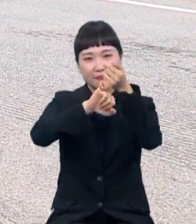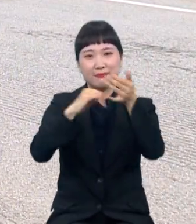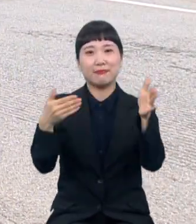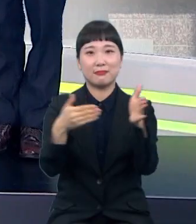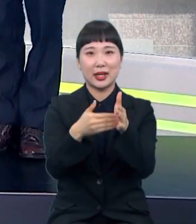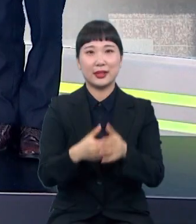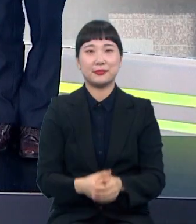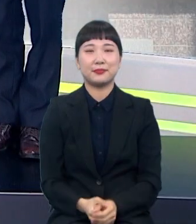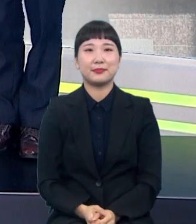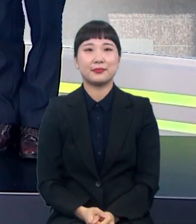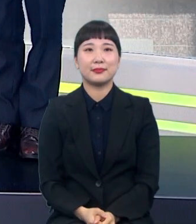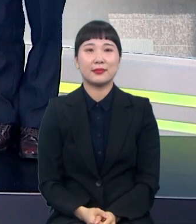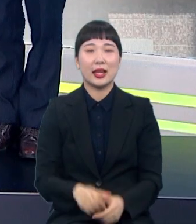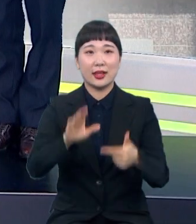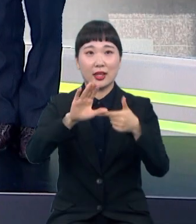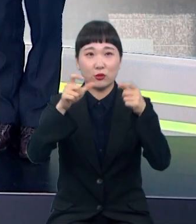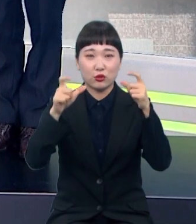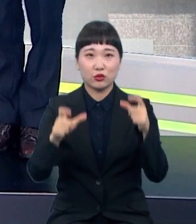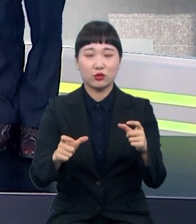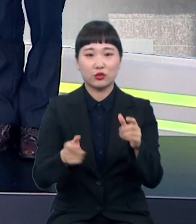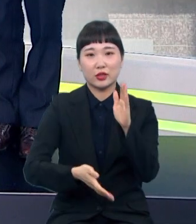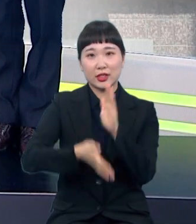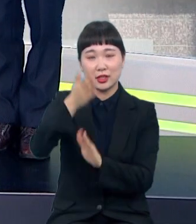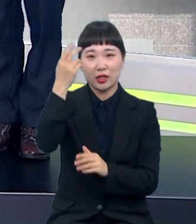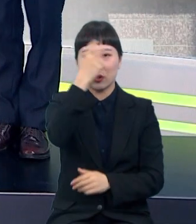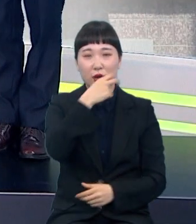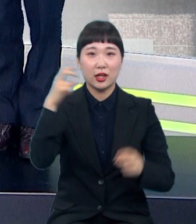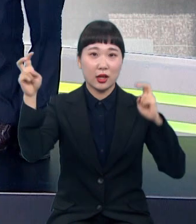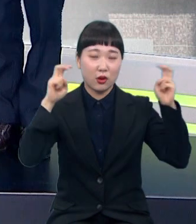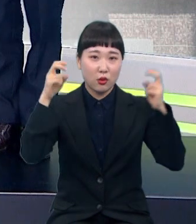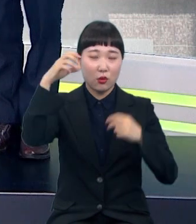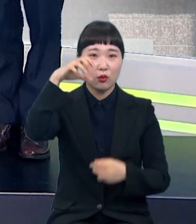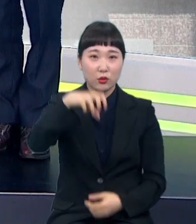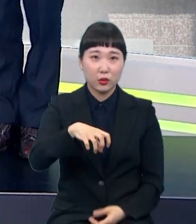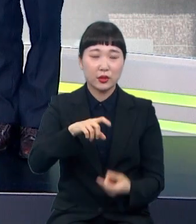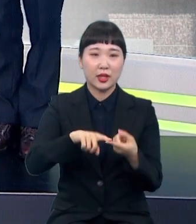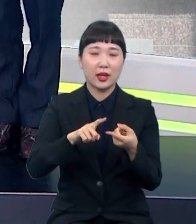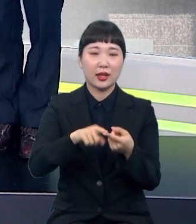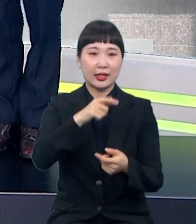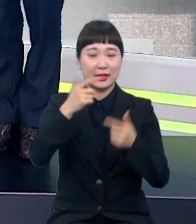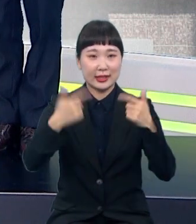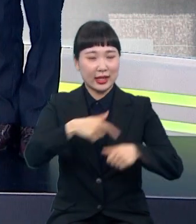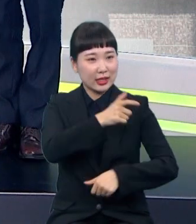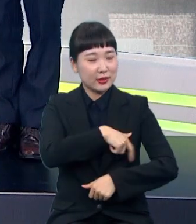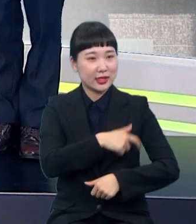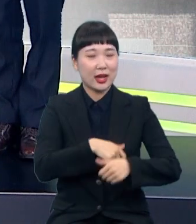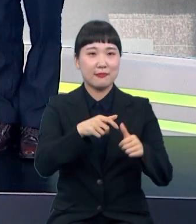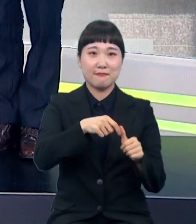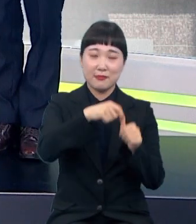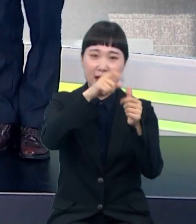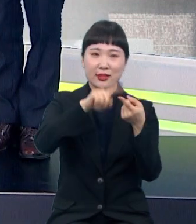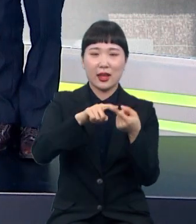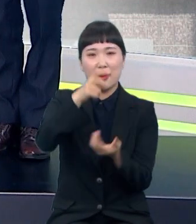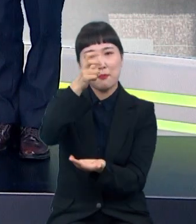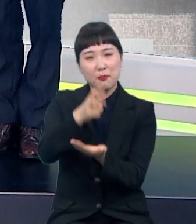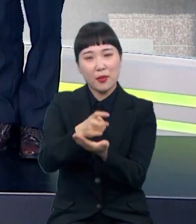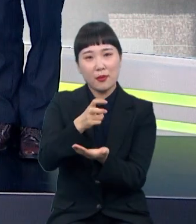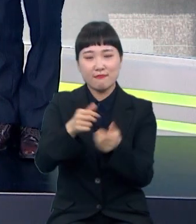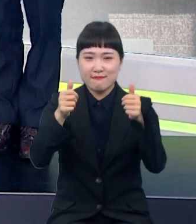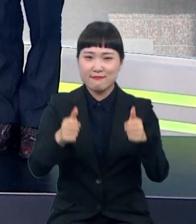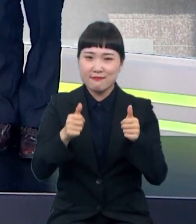이영구입니다. 남동구 도시관리공단의 전 남동구 의원 상임이사 채용 논란을 두고 법적 다툼이 이어지고